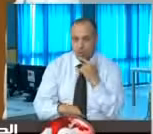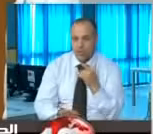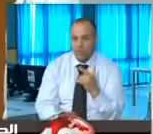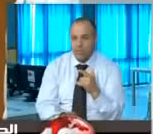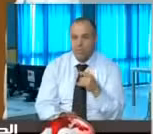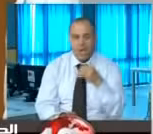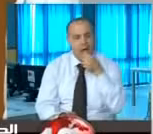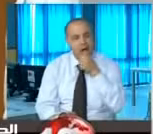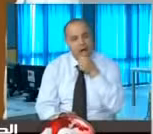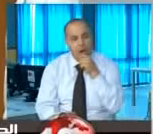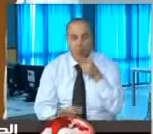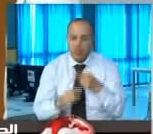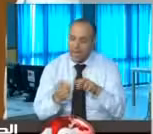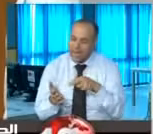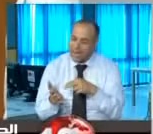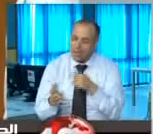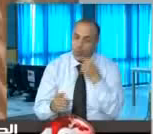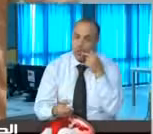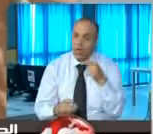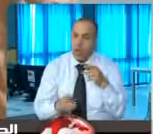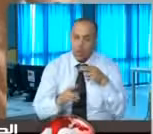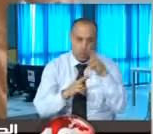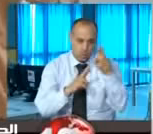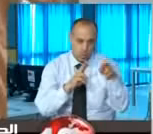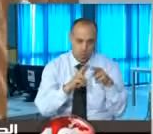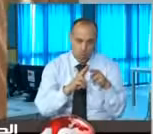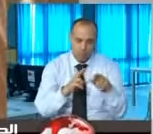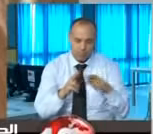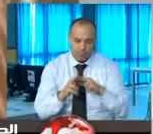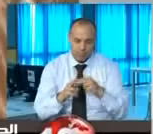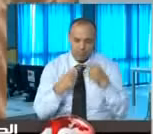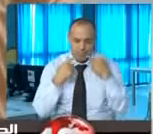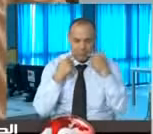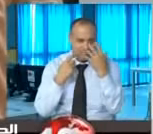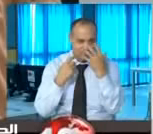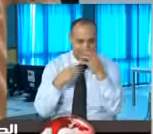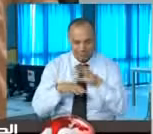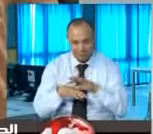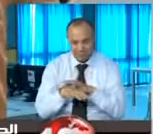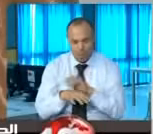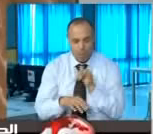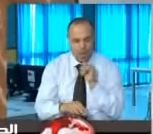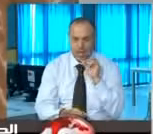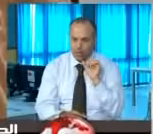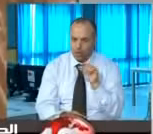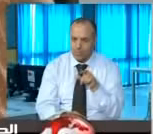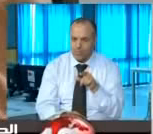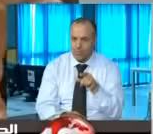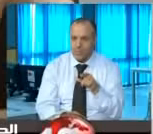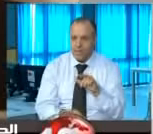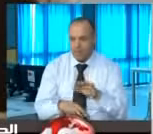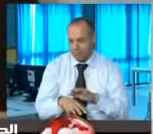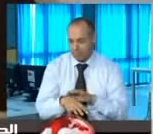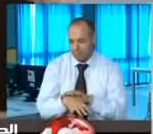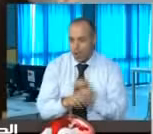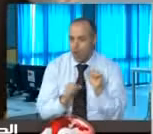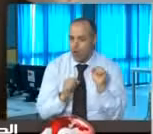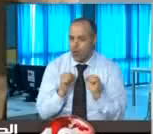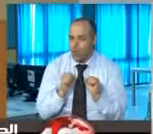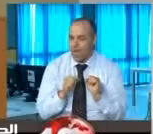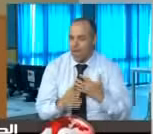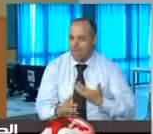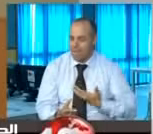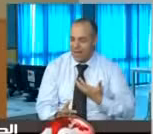الغناء والرقص، كما يمكنه الاستجابة للسعادة والاكتئاب والشعور بالوحدة، حيث يشعر الروبوت